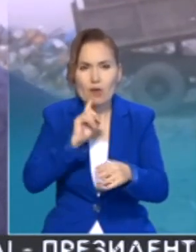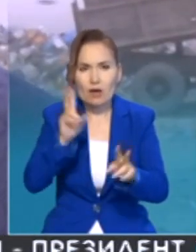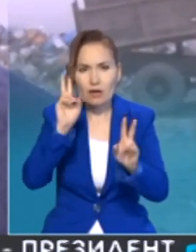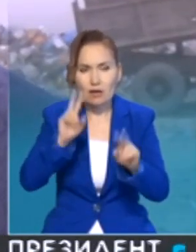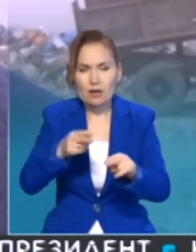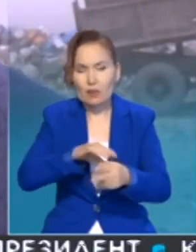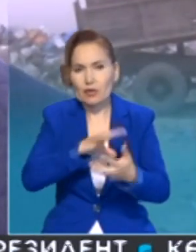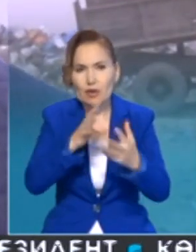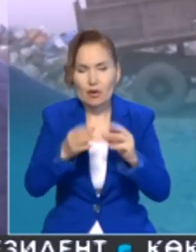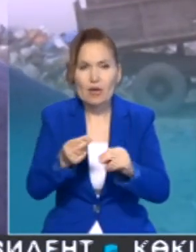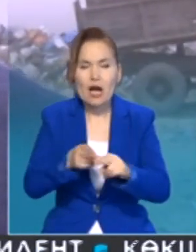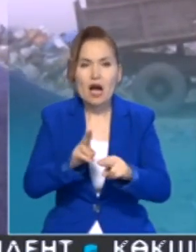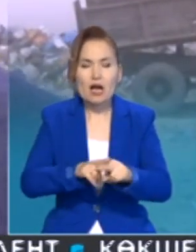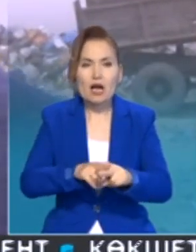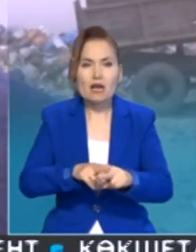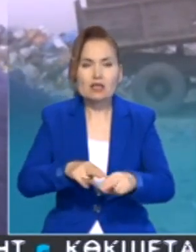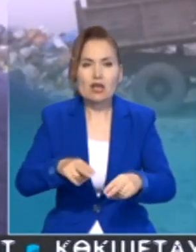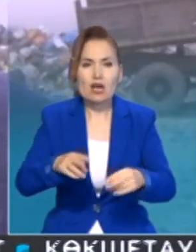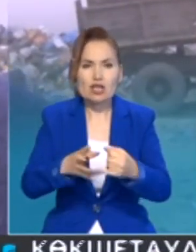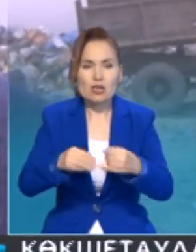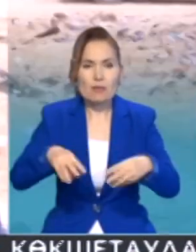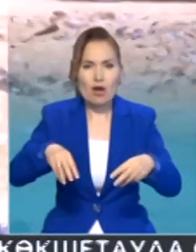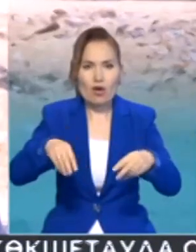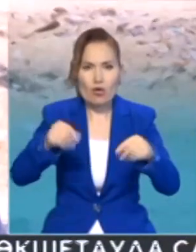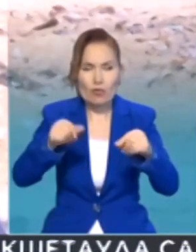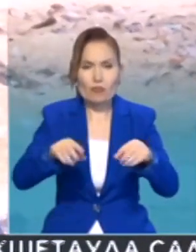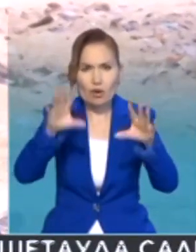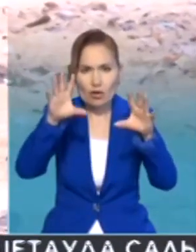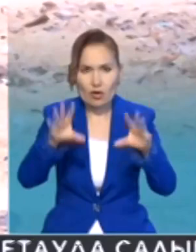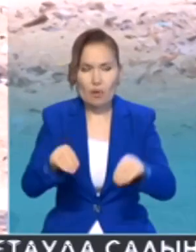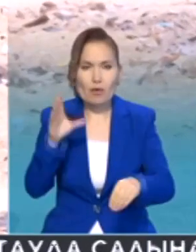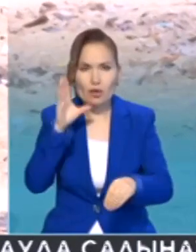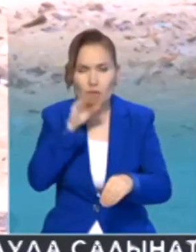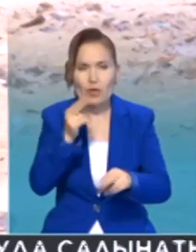жаңағы бүркеу арқылы, тұншықтыру арқылы сөндіріледі.